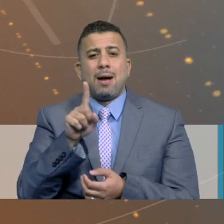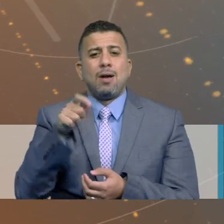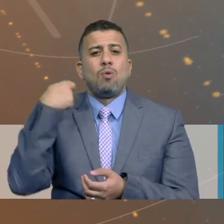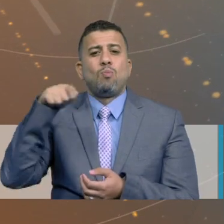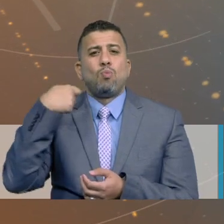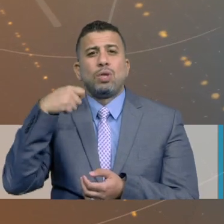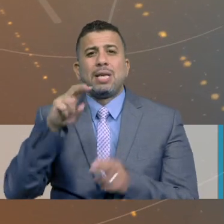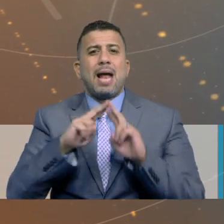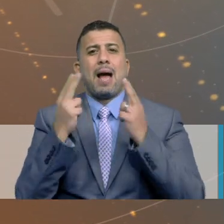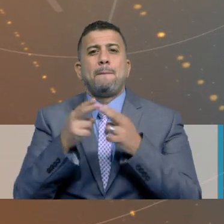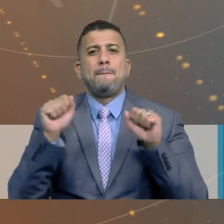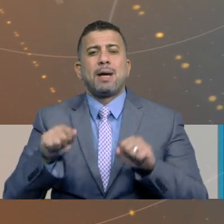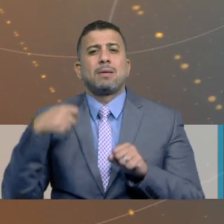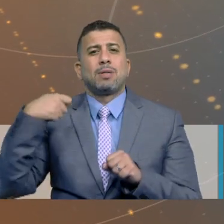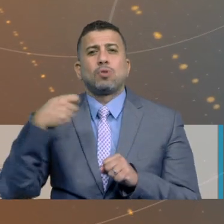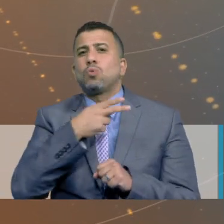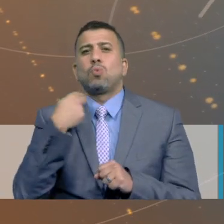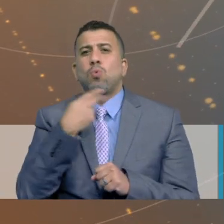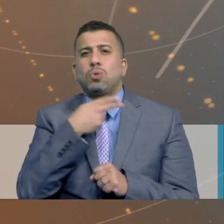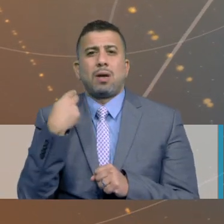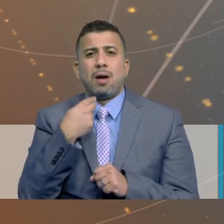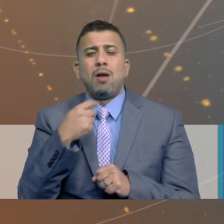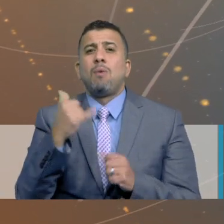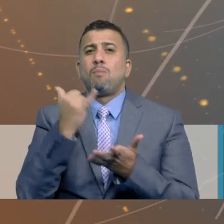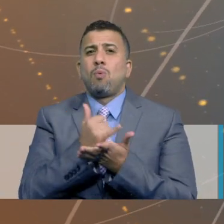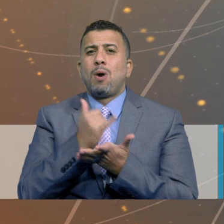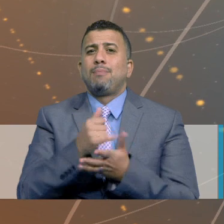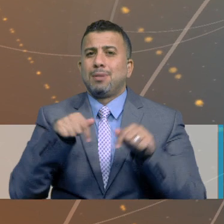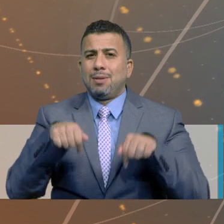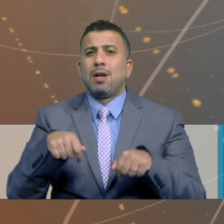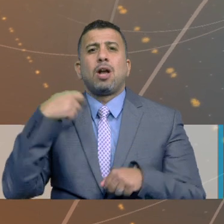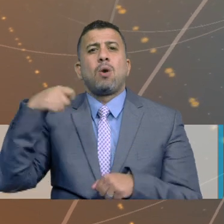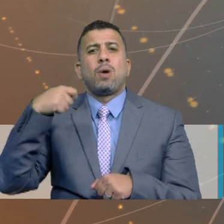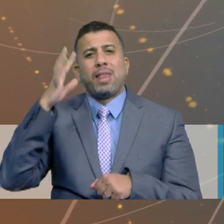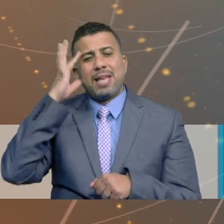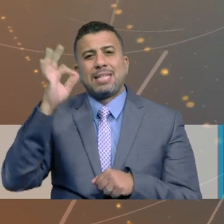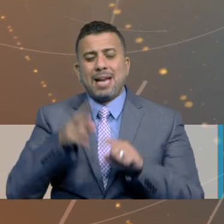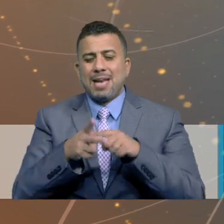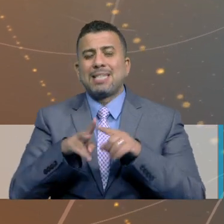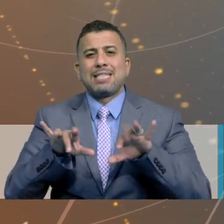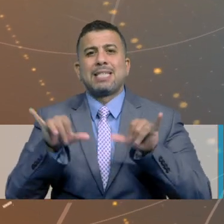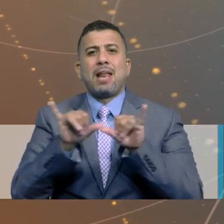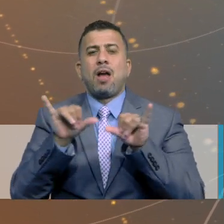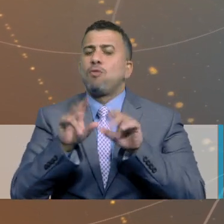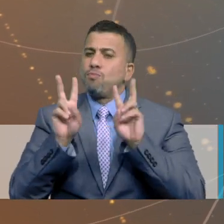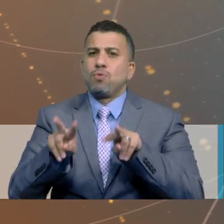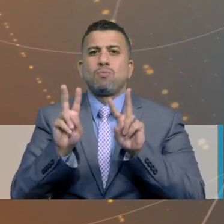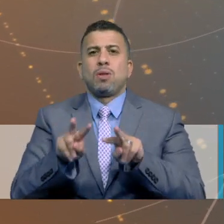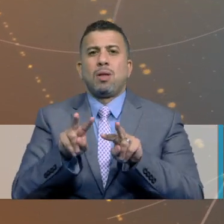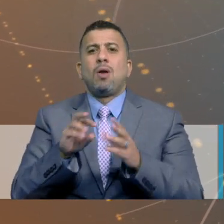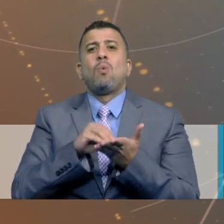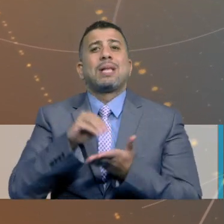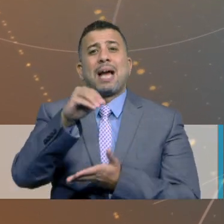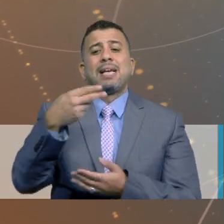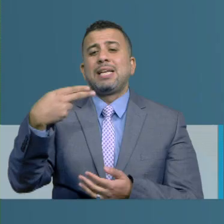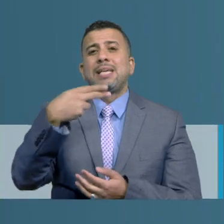مديرا عاما لمكتب رئاسه مجلس الوزراء بالاضافه الى مهامه الحاليه كوزير للذكاء